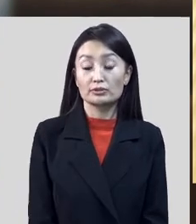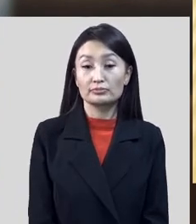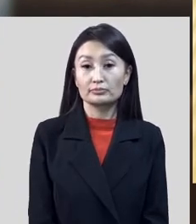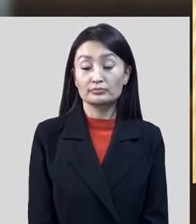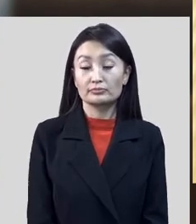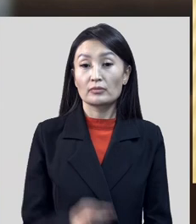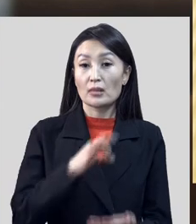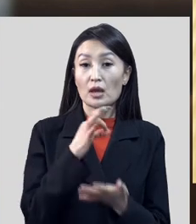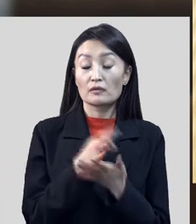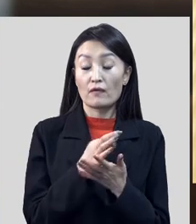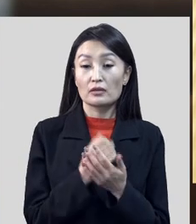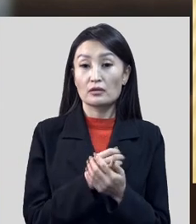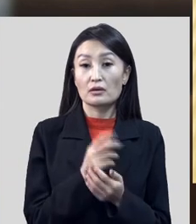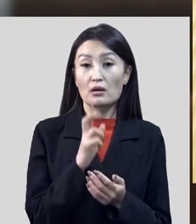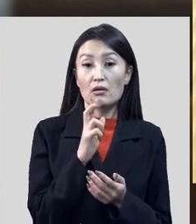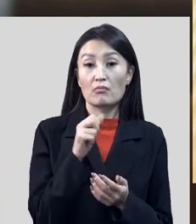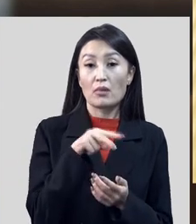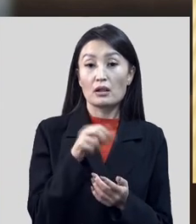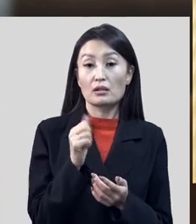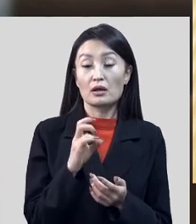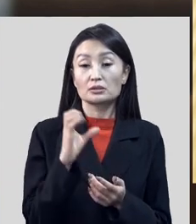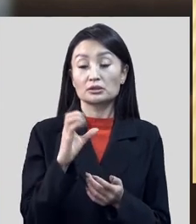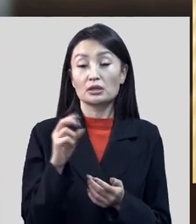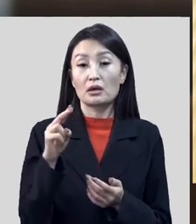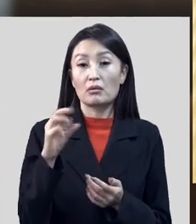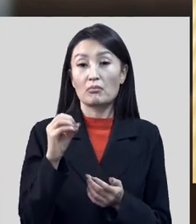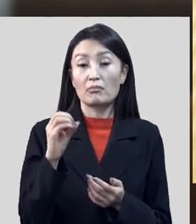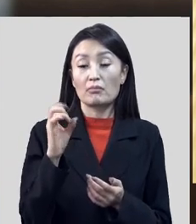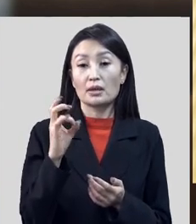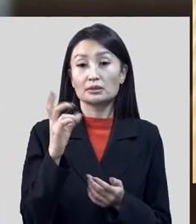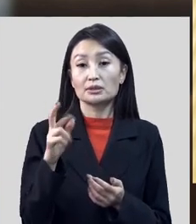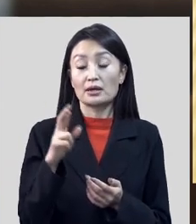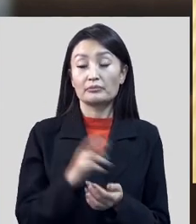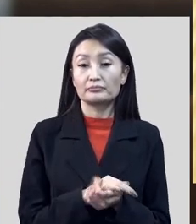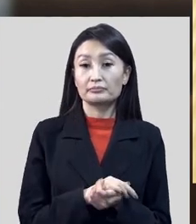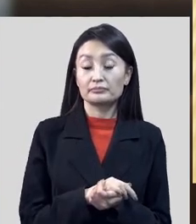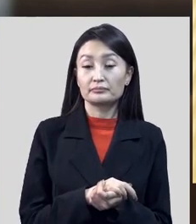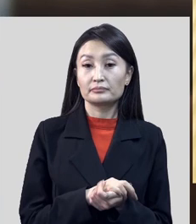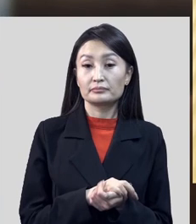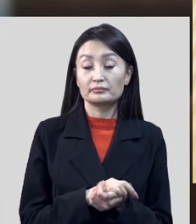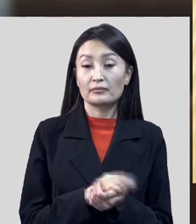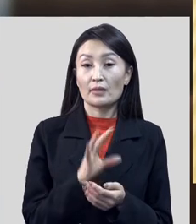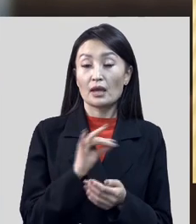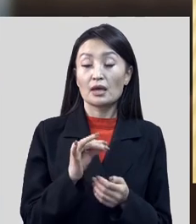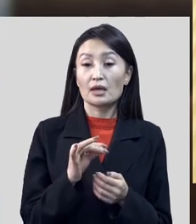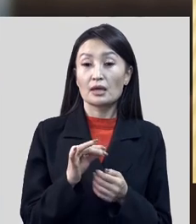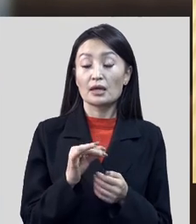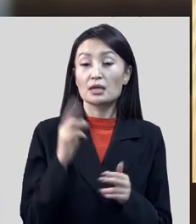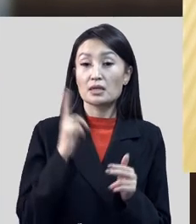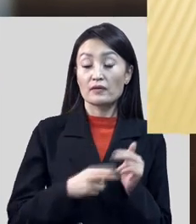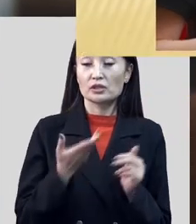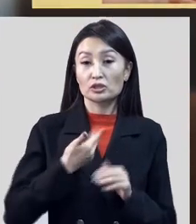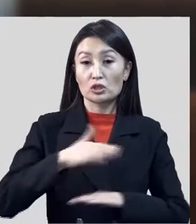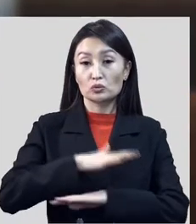ответы баланс пенсии и завершить наш урок